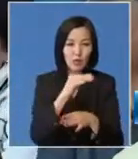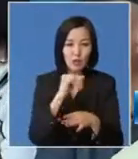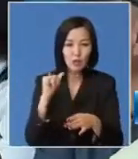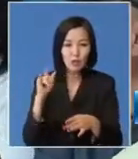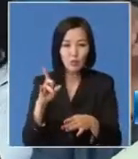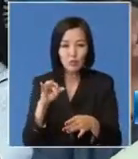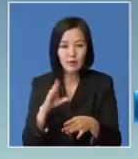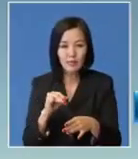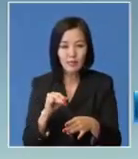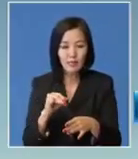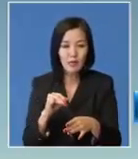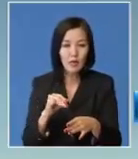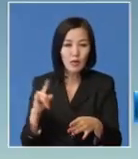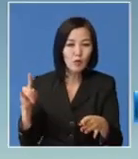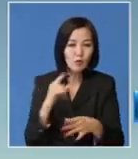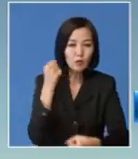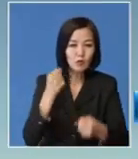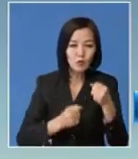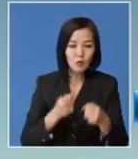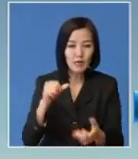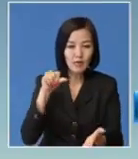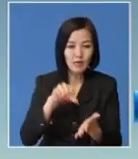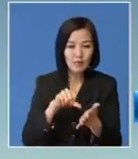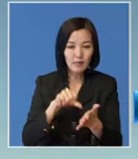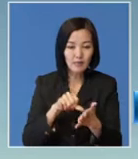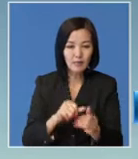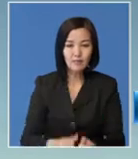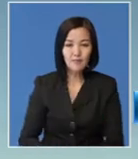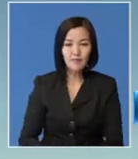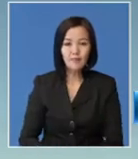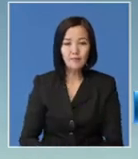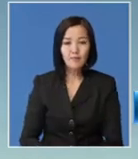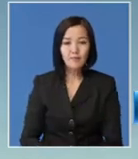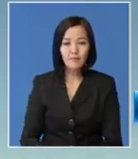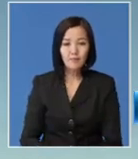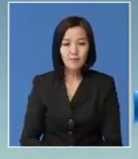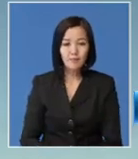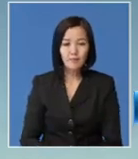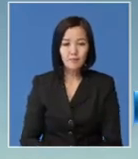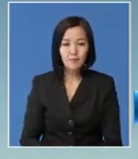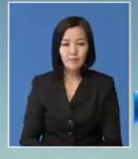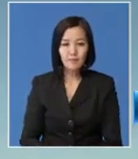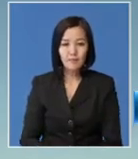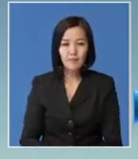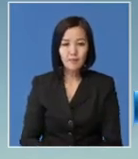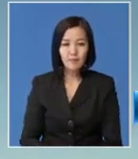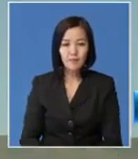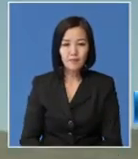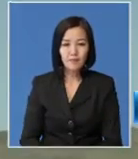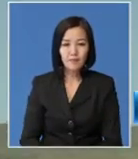ұшқыштар тобы түйіндеді. Жетісу барысы под руководством командира авиационной базы полковника Асқар